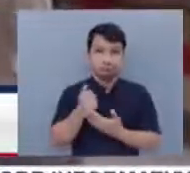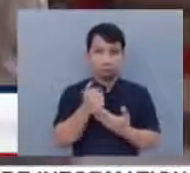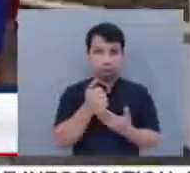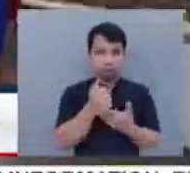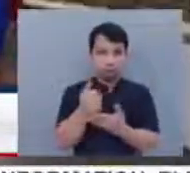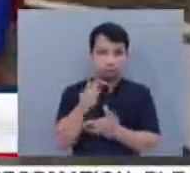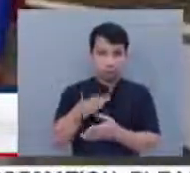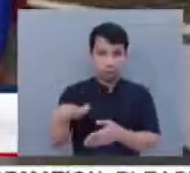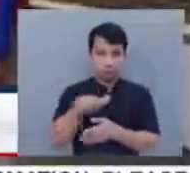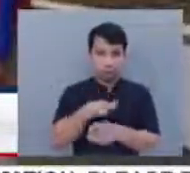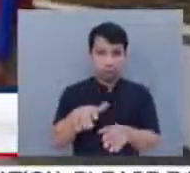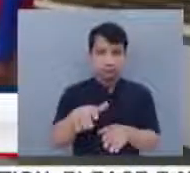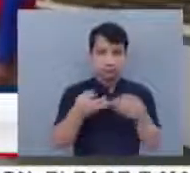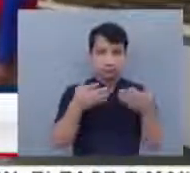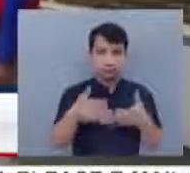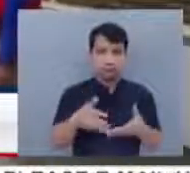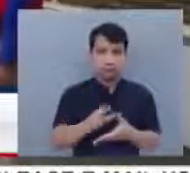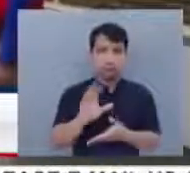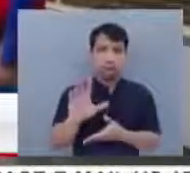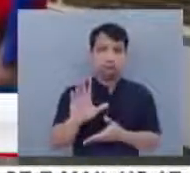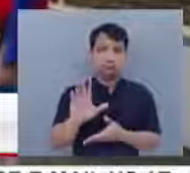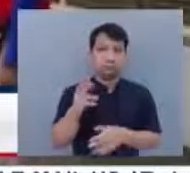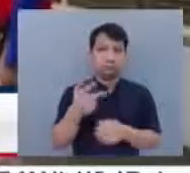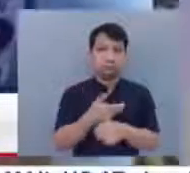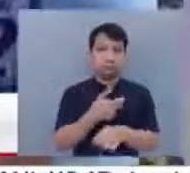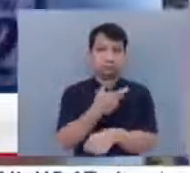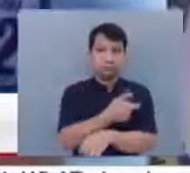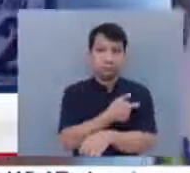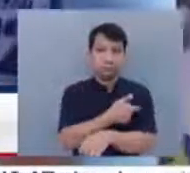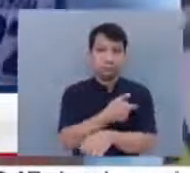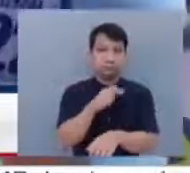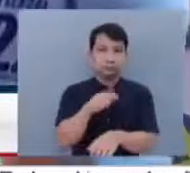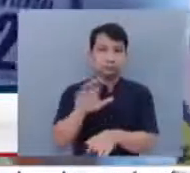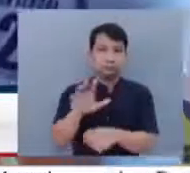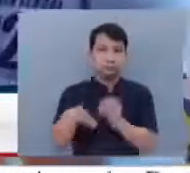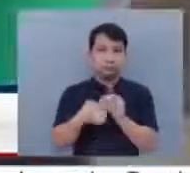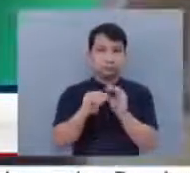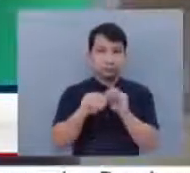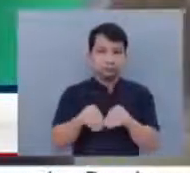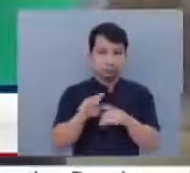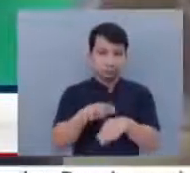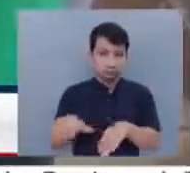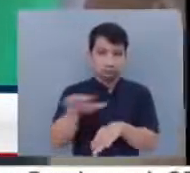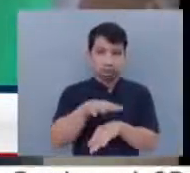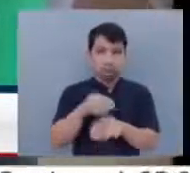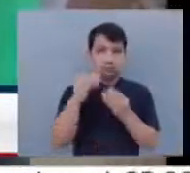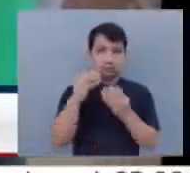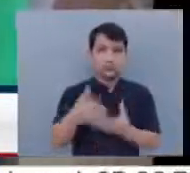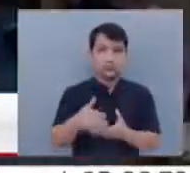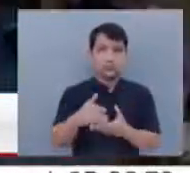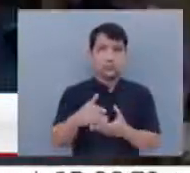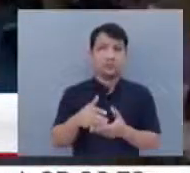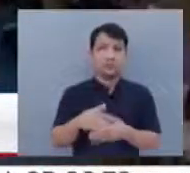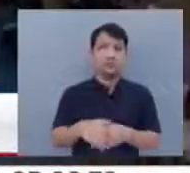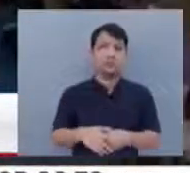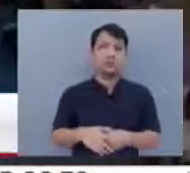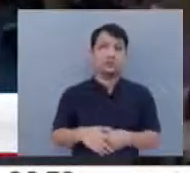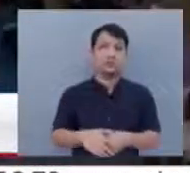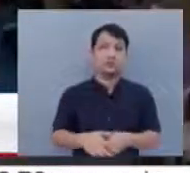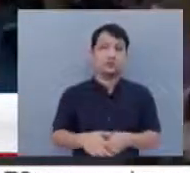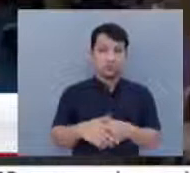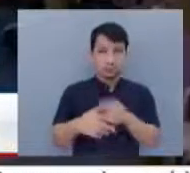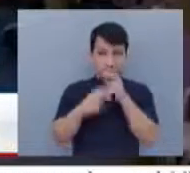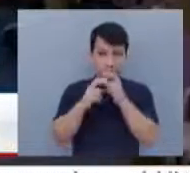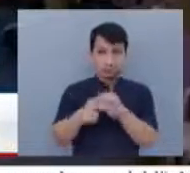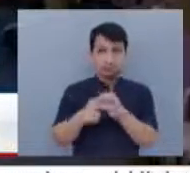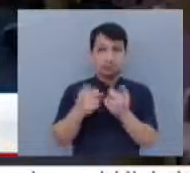mga pasilidad, fully vaccinated with booster shots na ang lahat ng mga guro sa paaralan. Mahigpit naman na